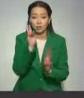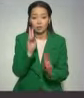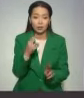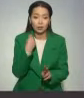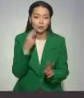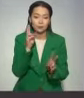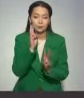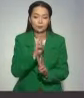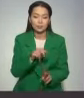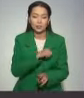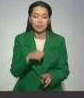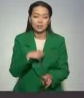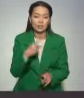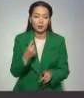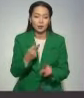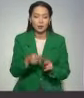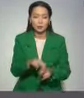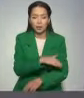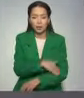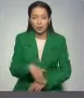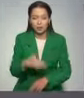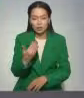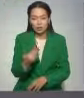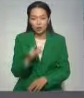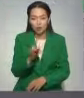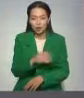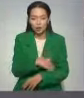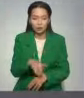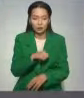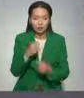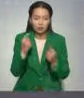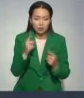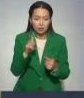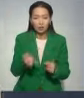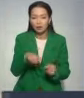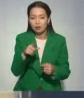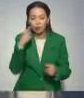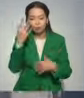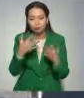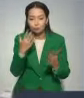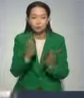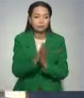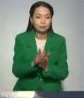один из самых оживленных проспектов столицы по легенде иностранка не может найти дорогу